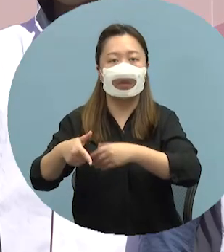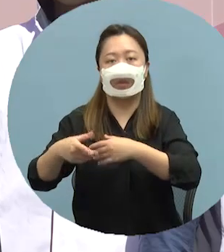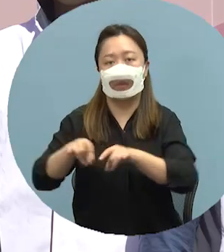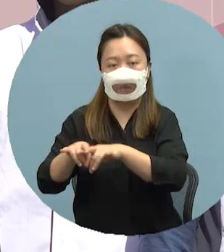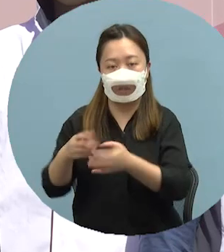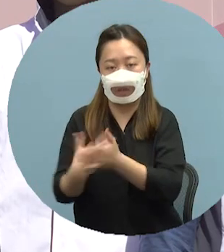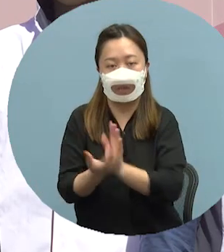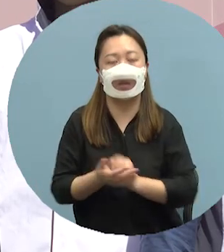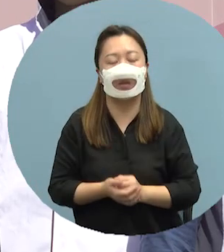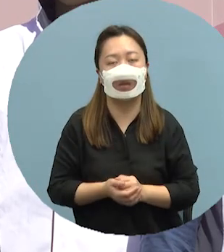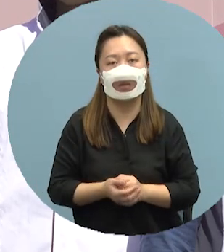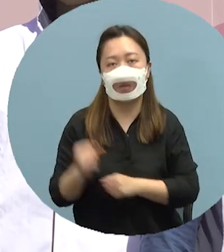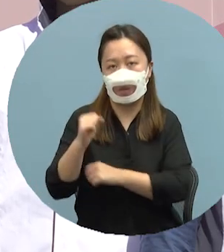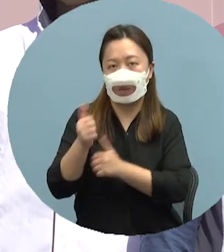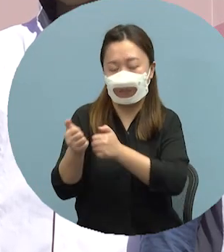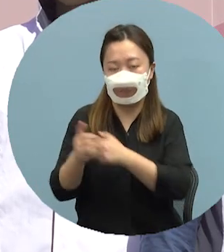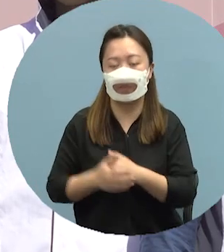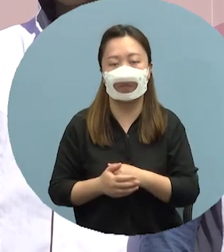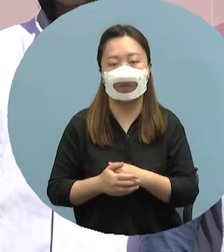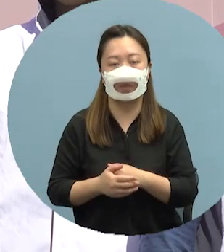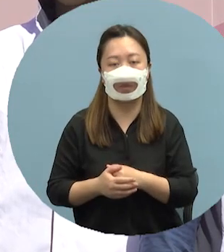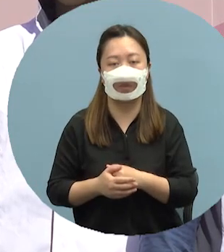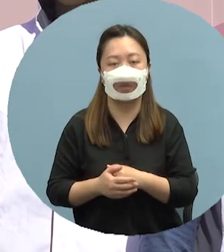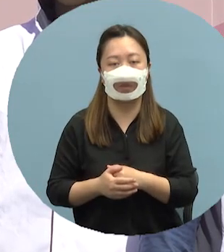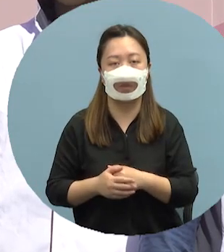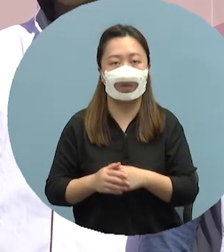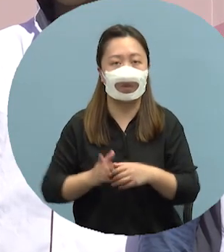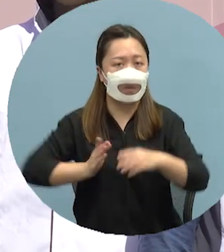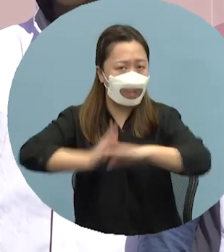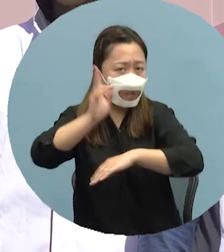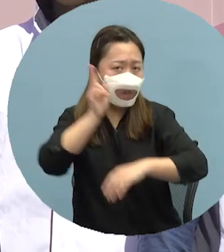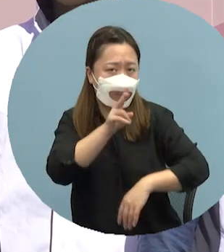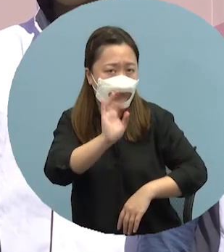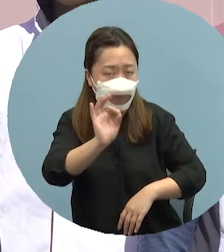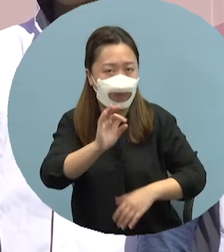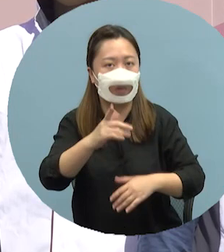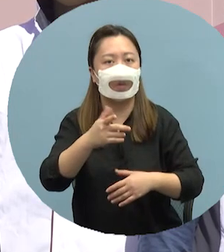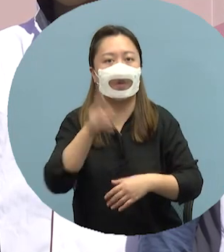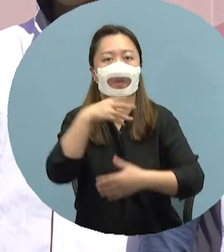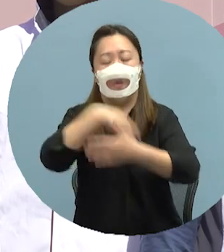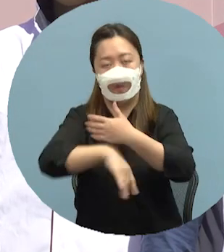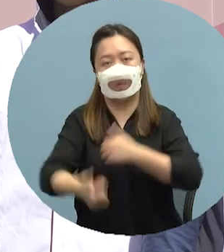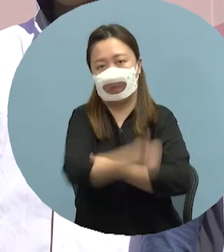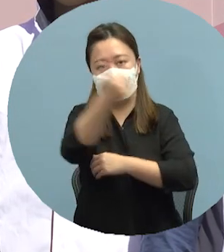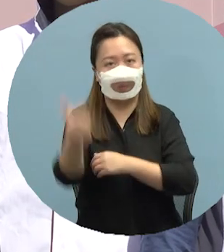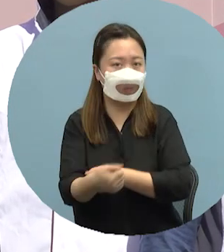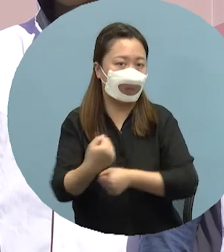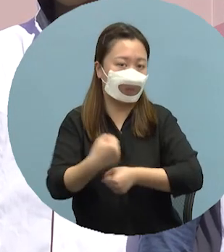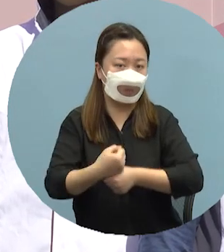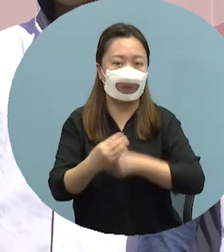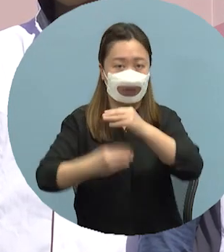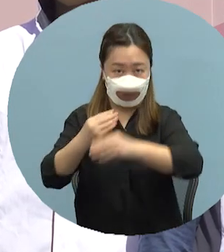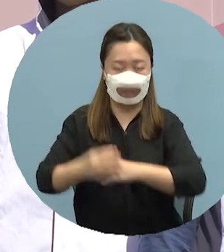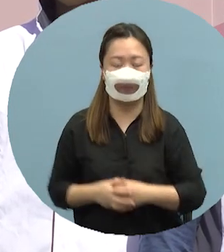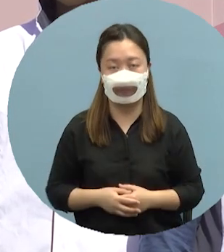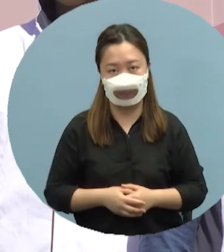承建商的努力。 喺唔超过2星期的施工就可以完成，